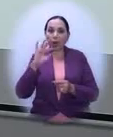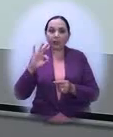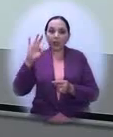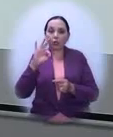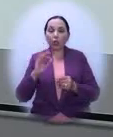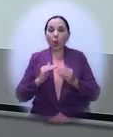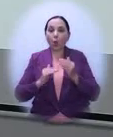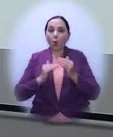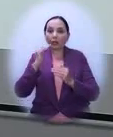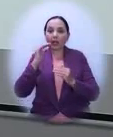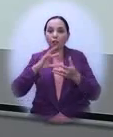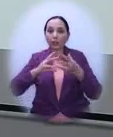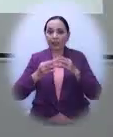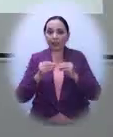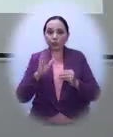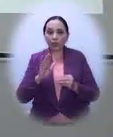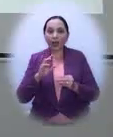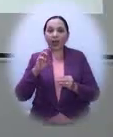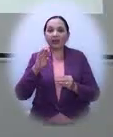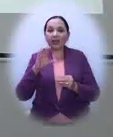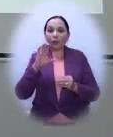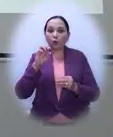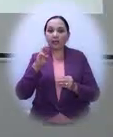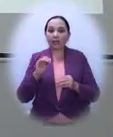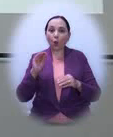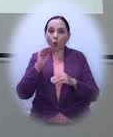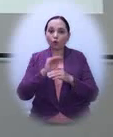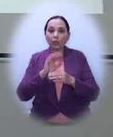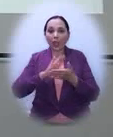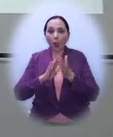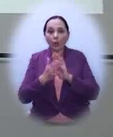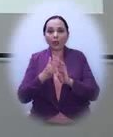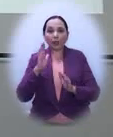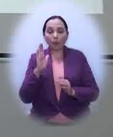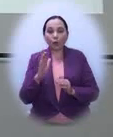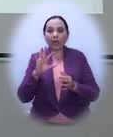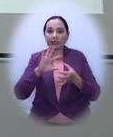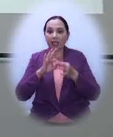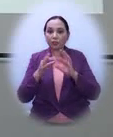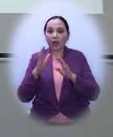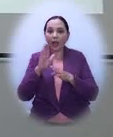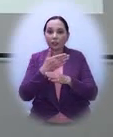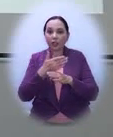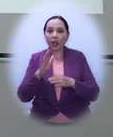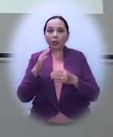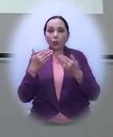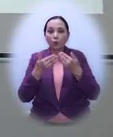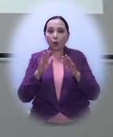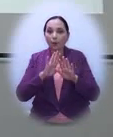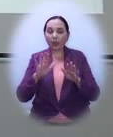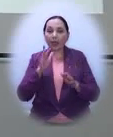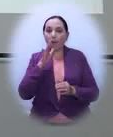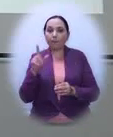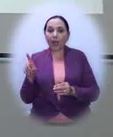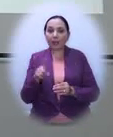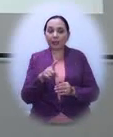darajaga ko'tarilishi natijasida termostat qo'shilgan holatda bo'lib, zanjirni ajratib yubormagan